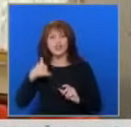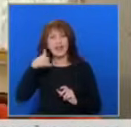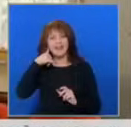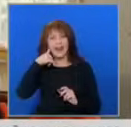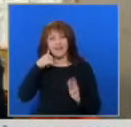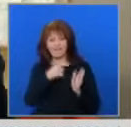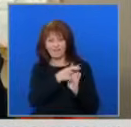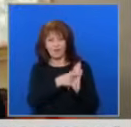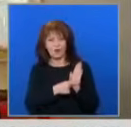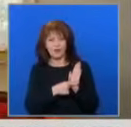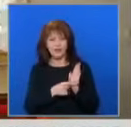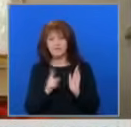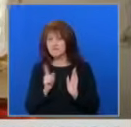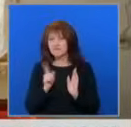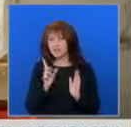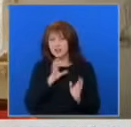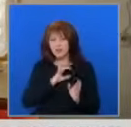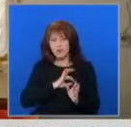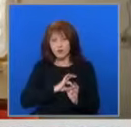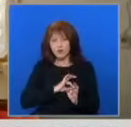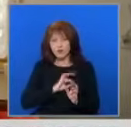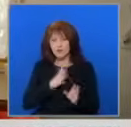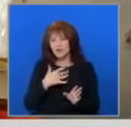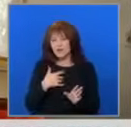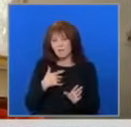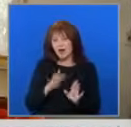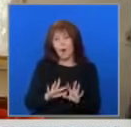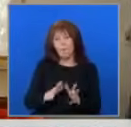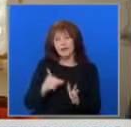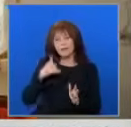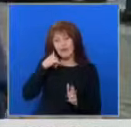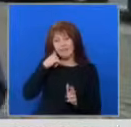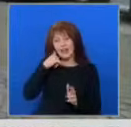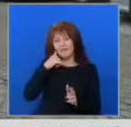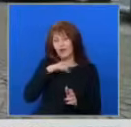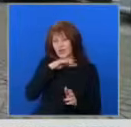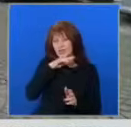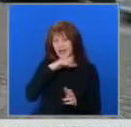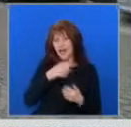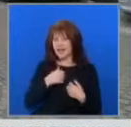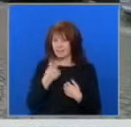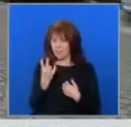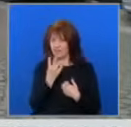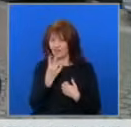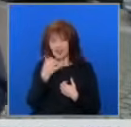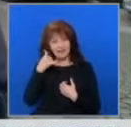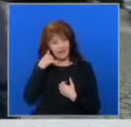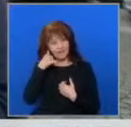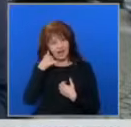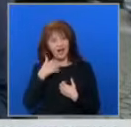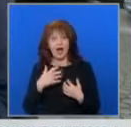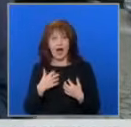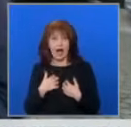Никой път не съм получил, може би от телефона, защото е обикновен и стар. Аз имам два телефона и съм